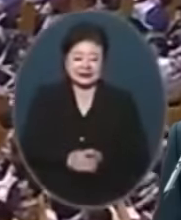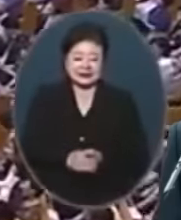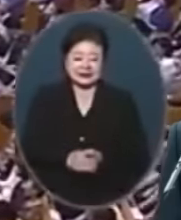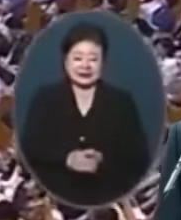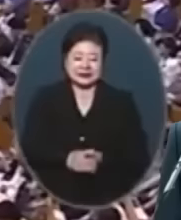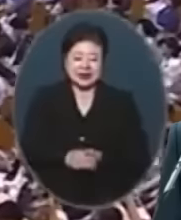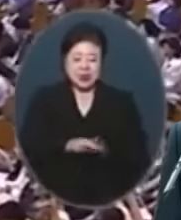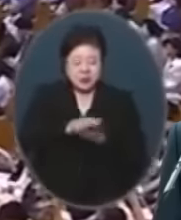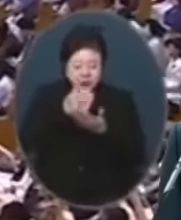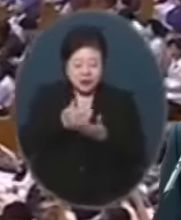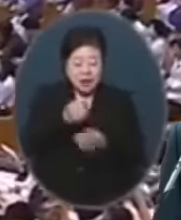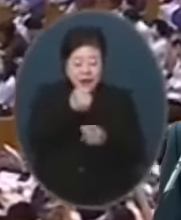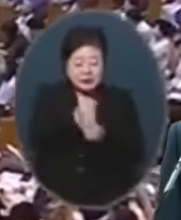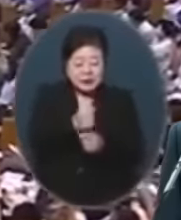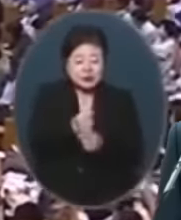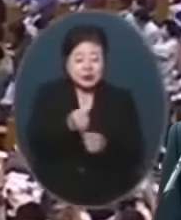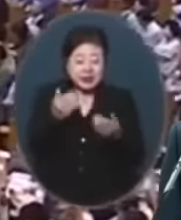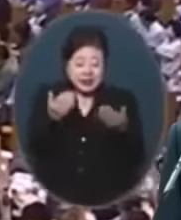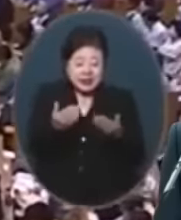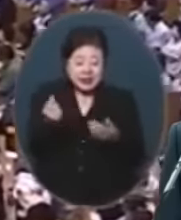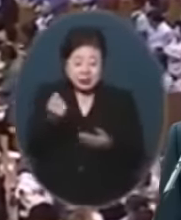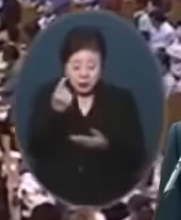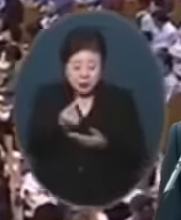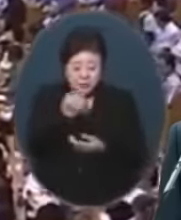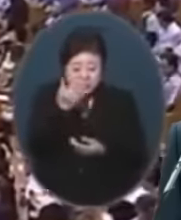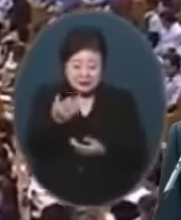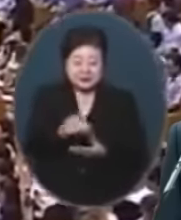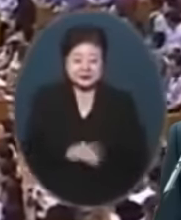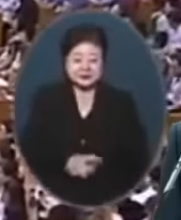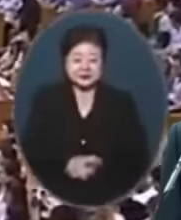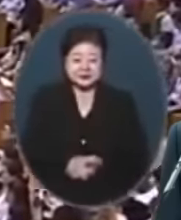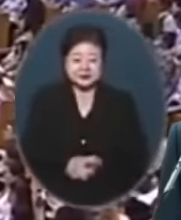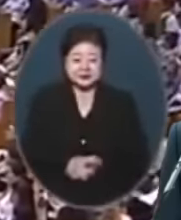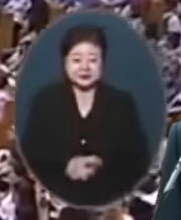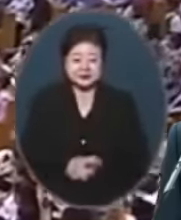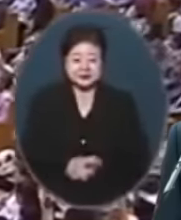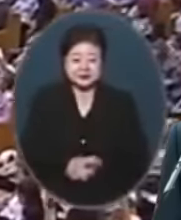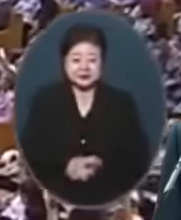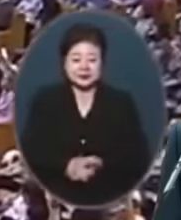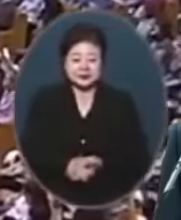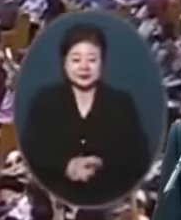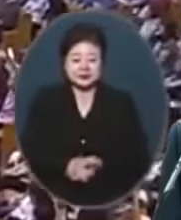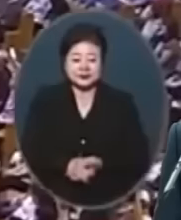변화와 창조의 사역을 가져올 수 있게 되는 것입니다.